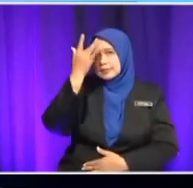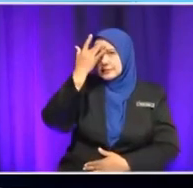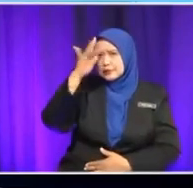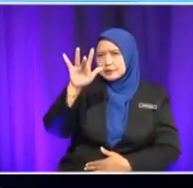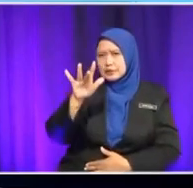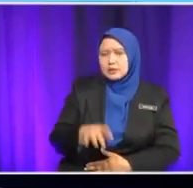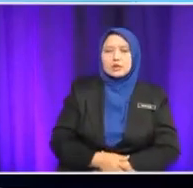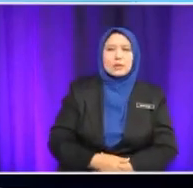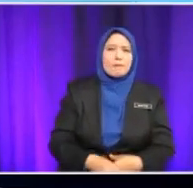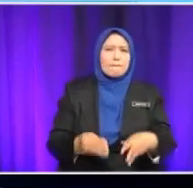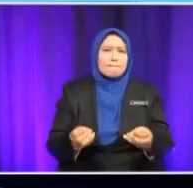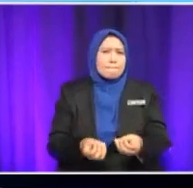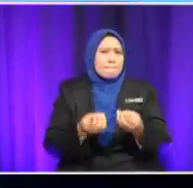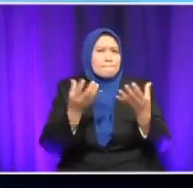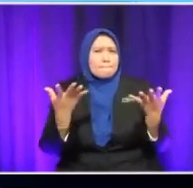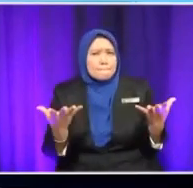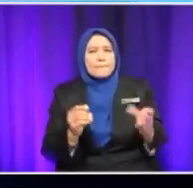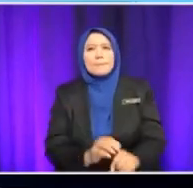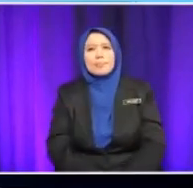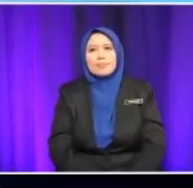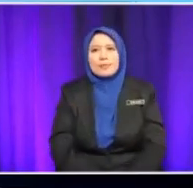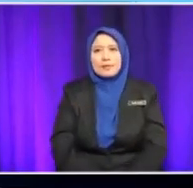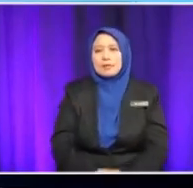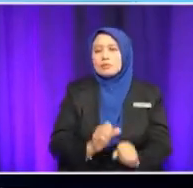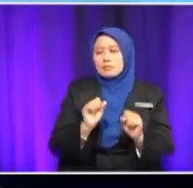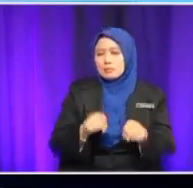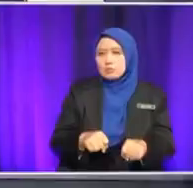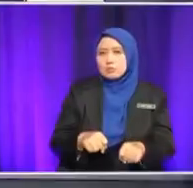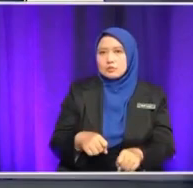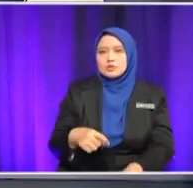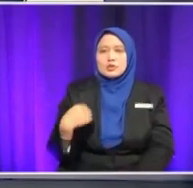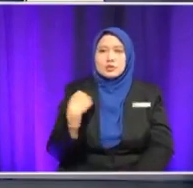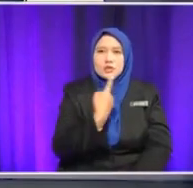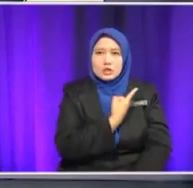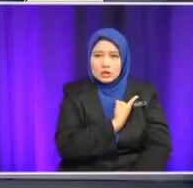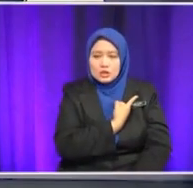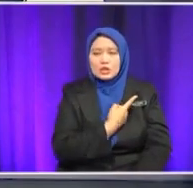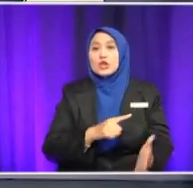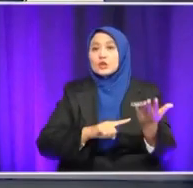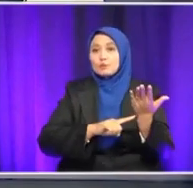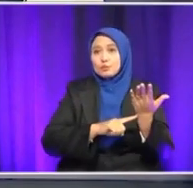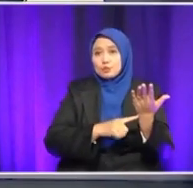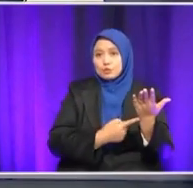murid-muri kita di rumah dan juga di studio double studio untuk bisa mengecek kepada Hari ini boleh kita mulai